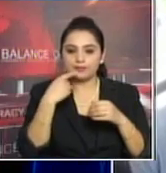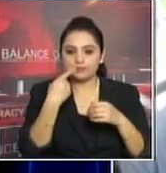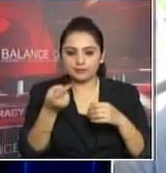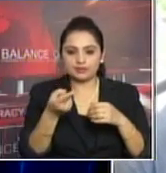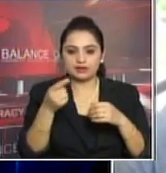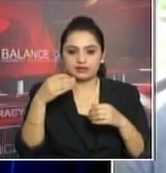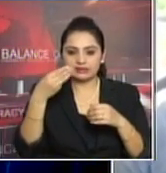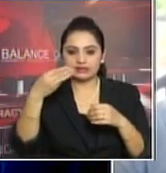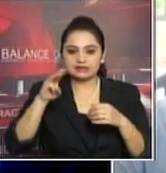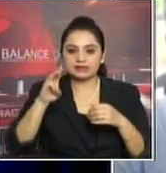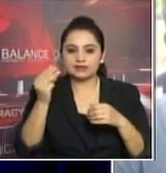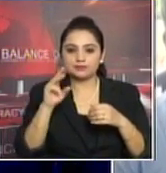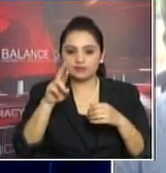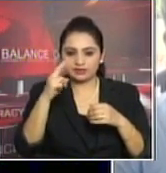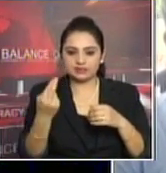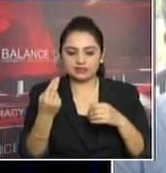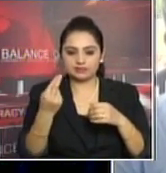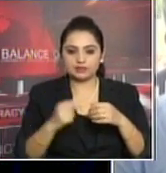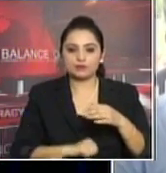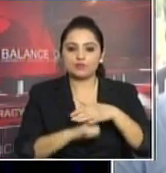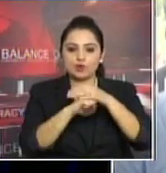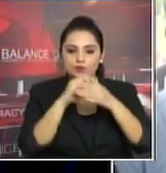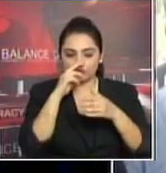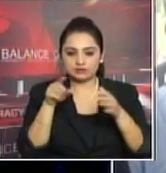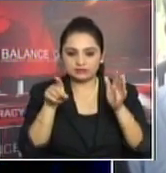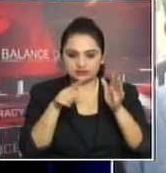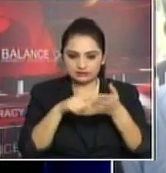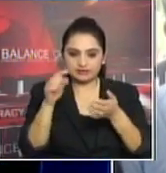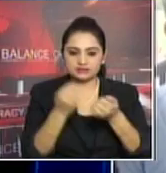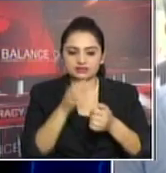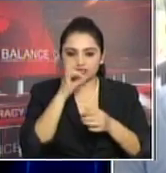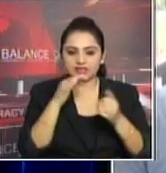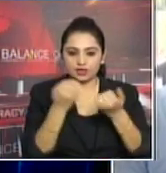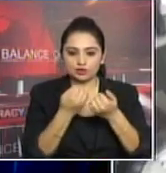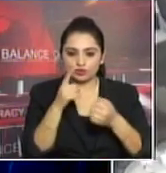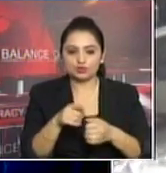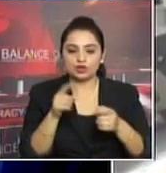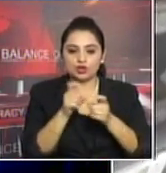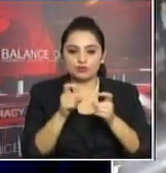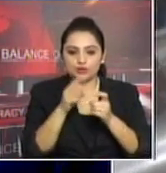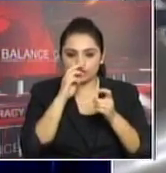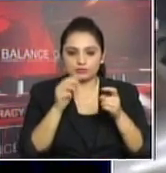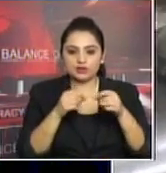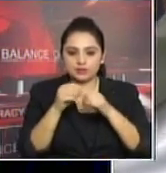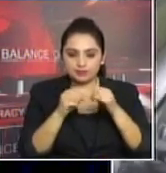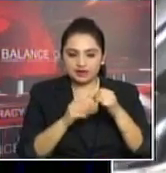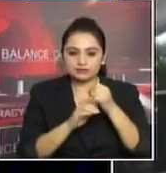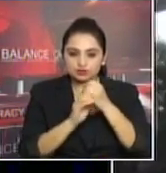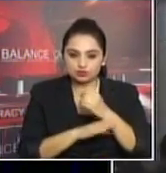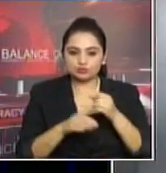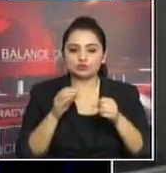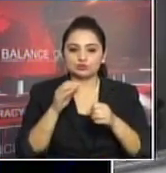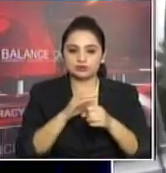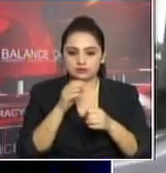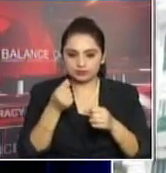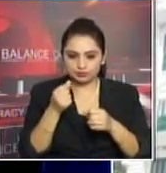प्रमुख आयुक्त घिमिरेलाई प्रमुख आयुक्तमा सिफारिस गर्ने निर्णय गरेको हो। बैठकमा प्राकृतिक स्रोत तथा वित्तीय आयोगको अध्यक्ष